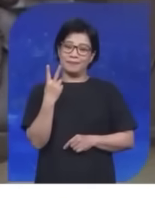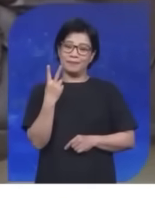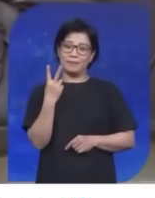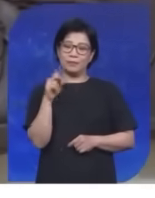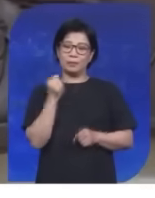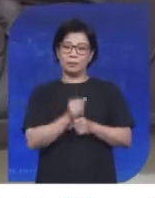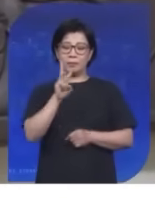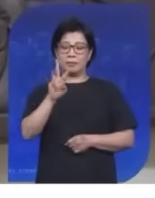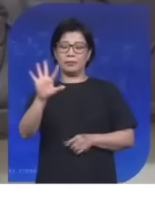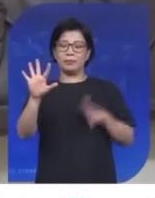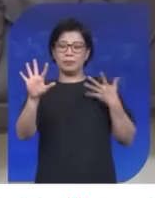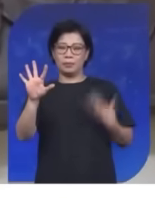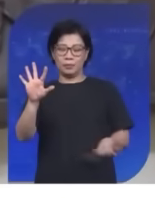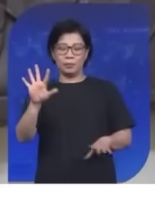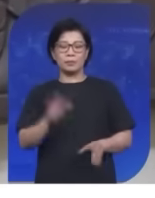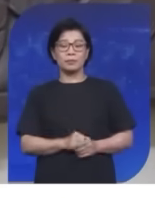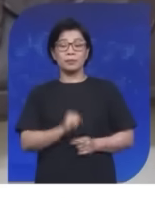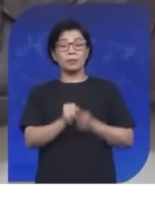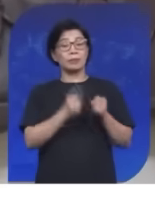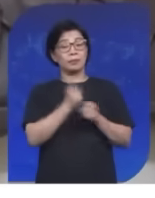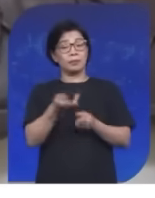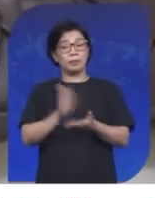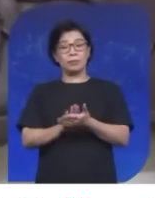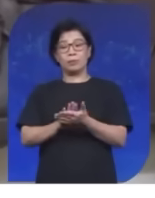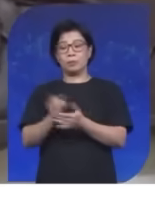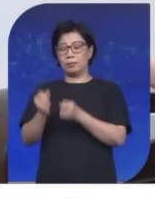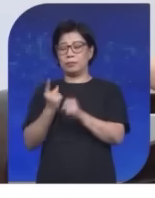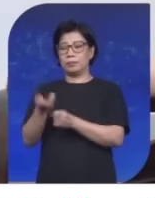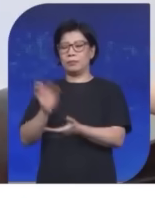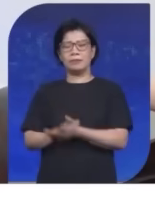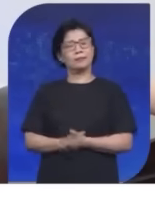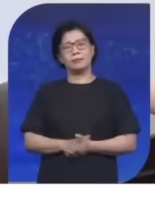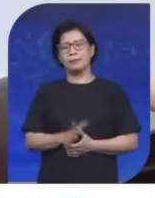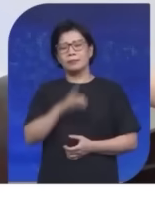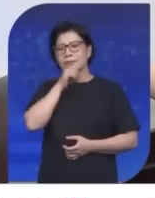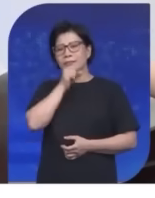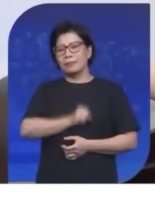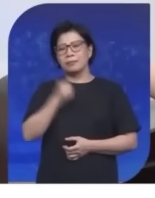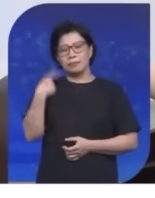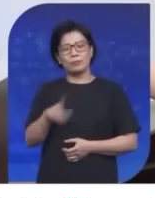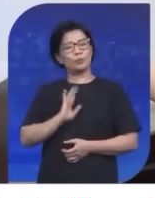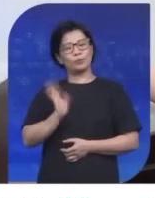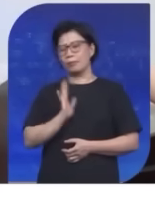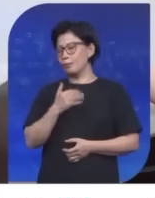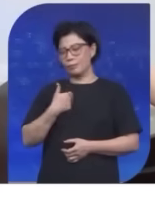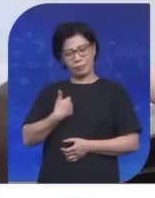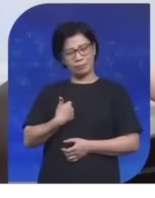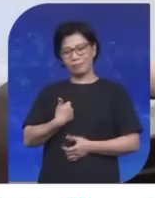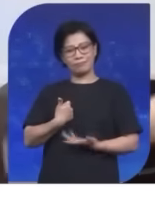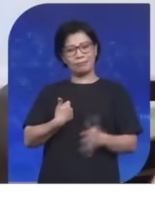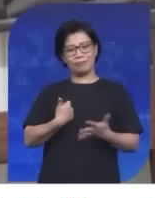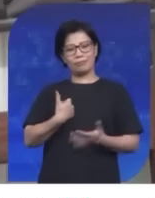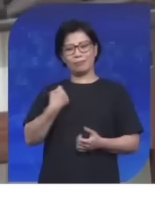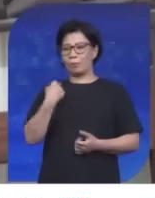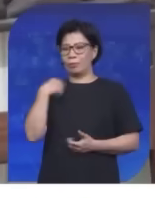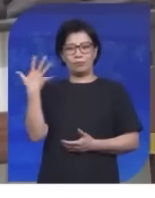35 tuổi. Một năm là thêm tuổi, có một năm là thêm tuổi thì cái sức của mình tự mình biết là không có còn tốt để mà mình sinh